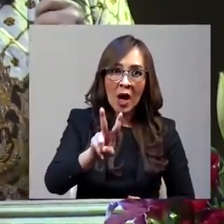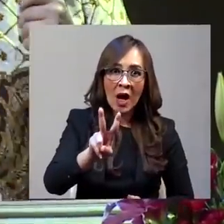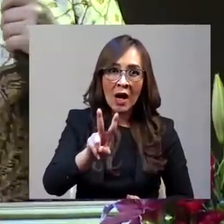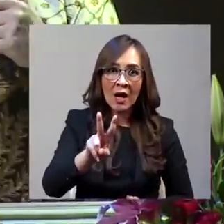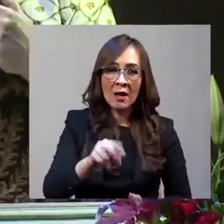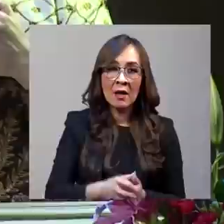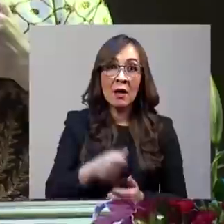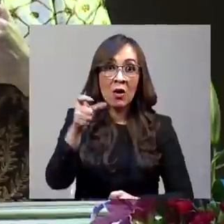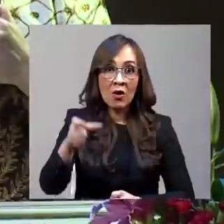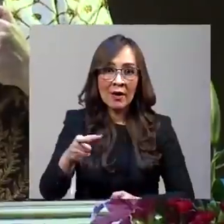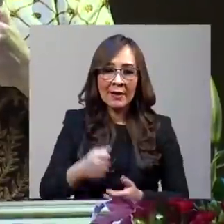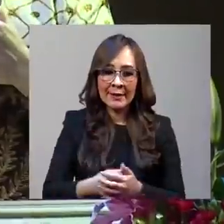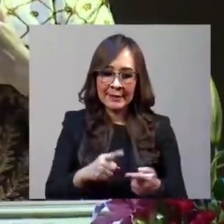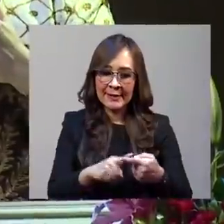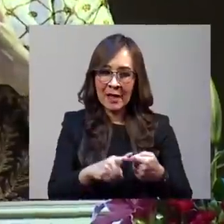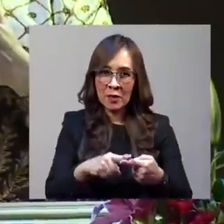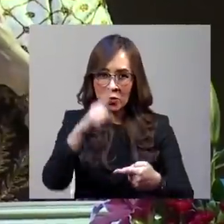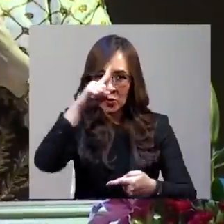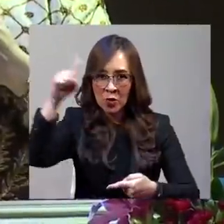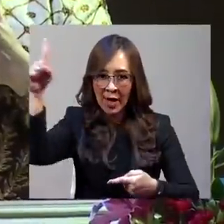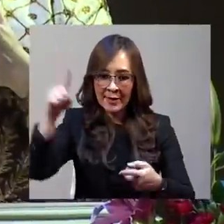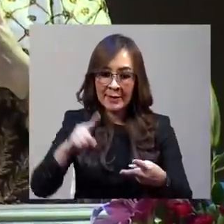Atau yang ketiga,